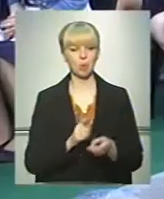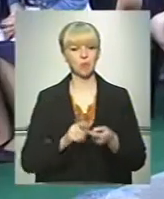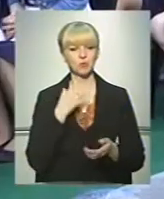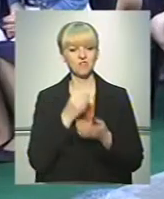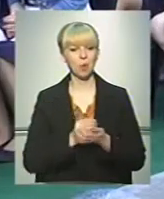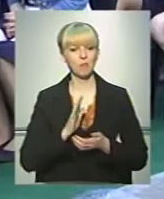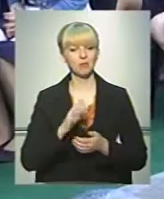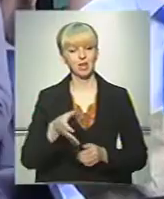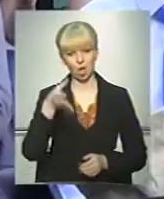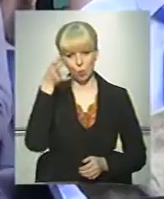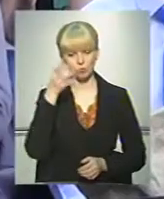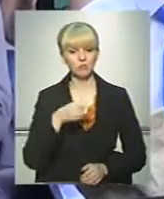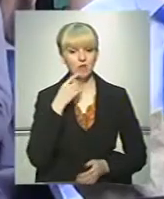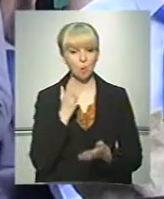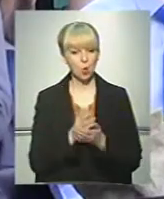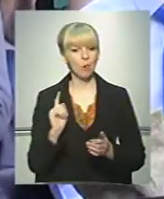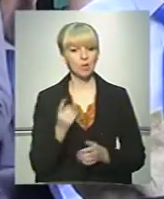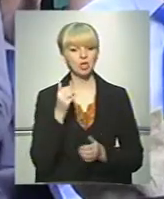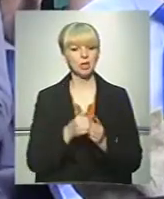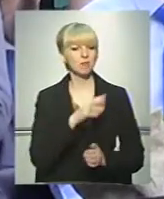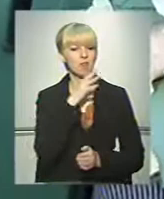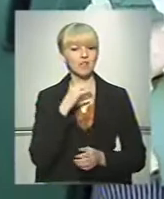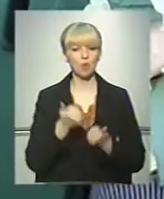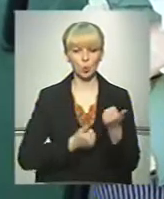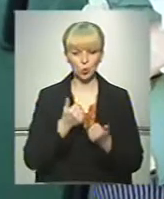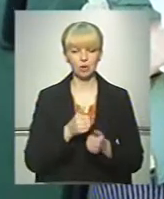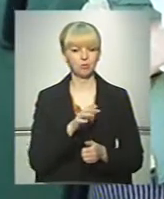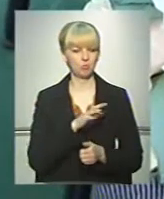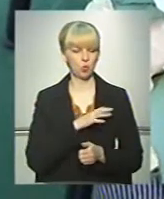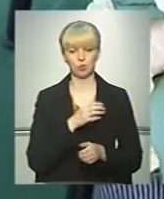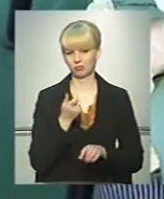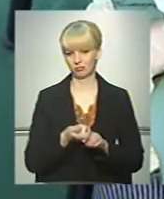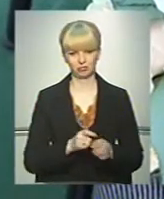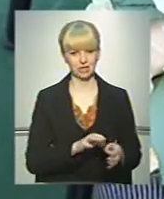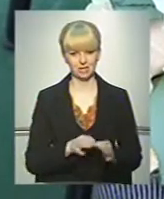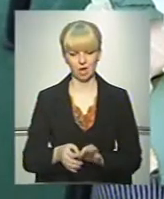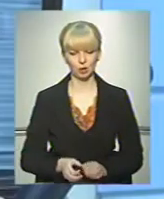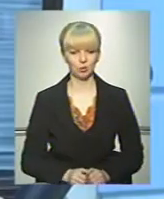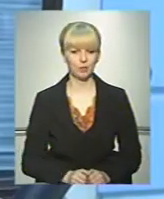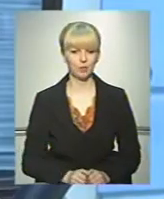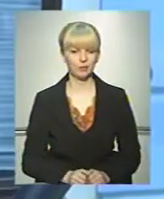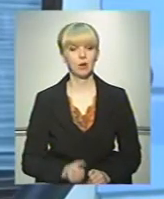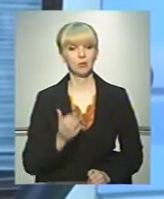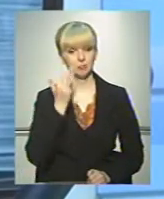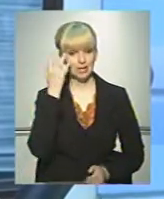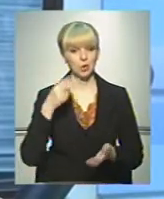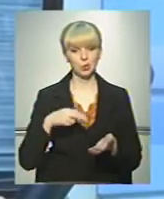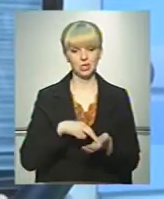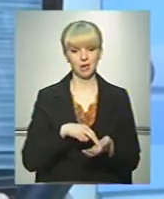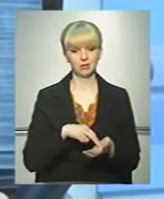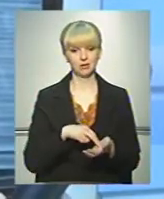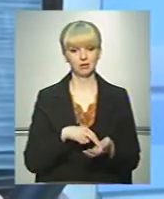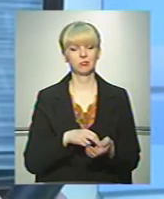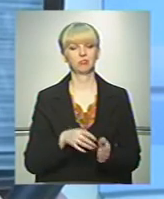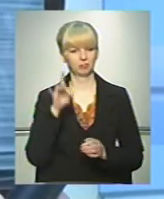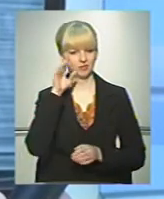своє майбутнє з наукою. Каже, бути першим серед багатьох конкурентів було надто складно. Мрію стати